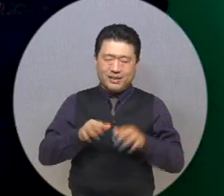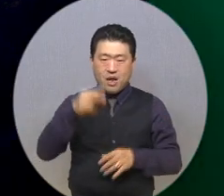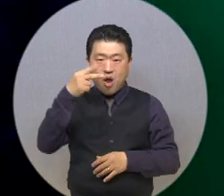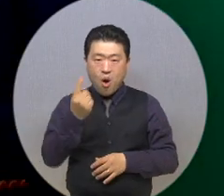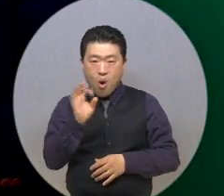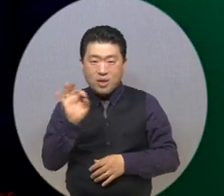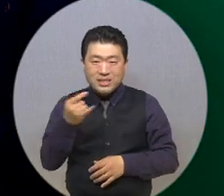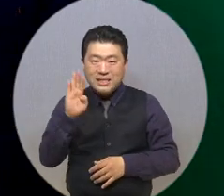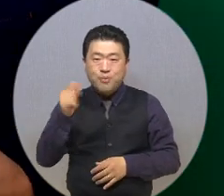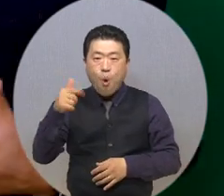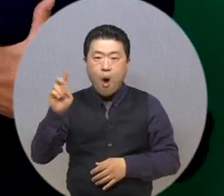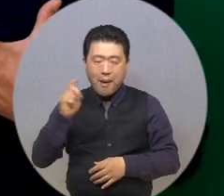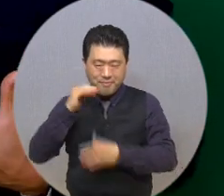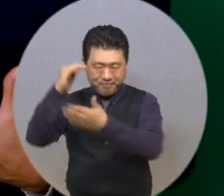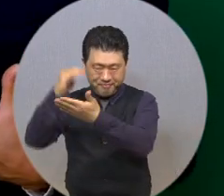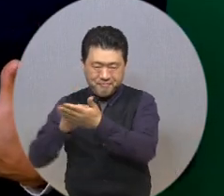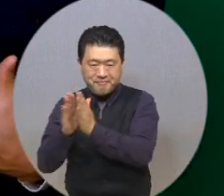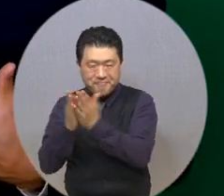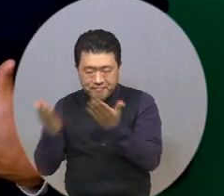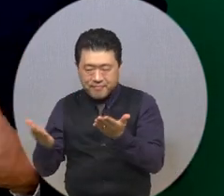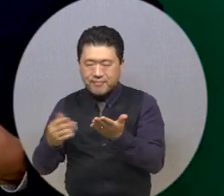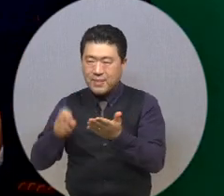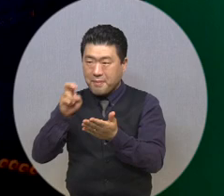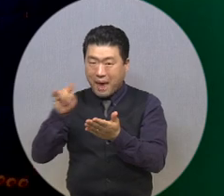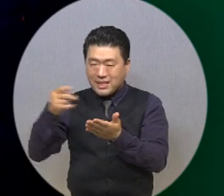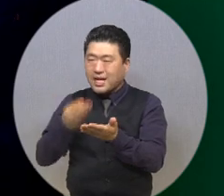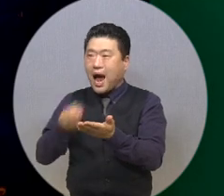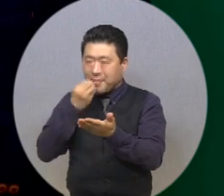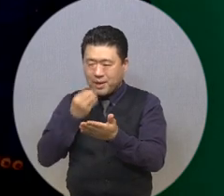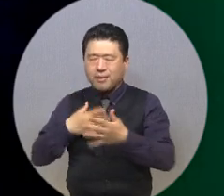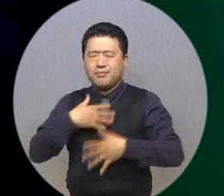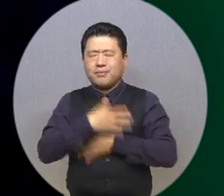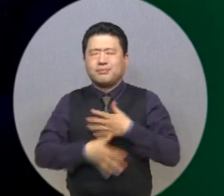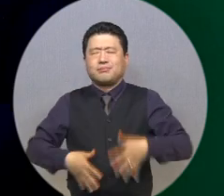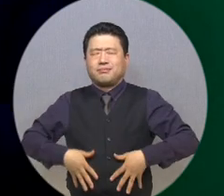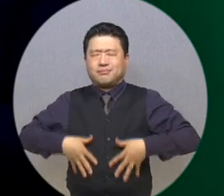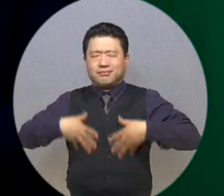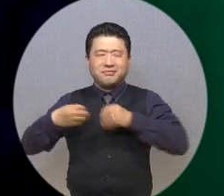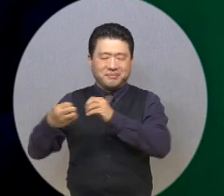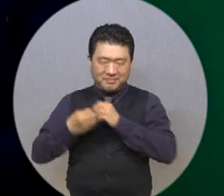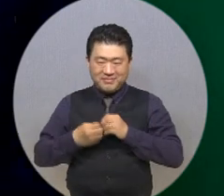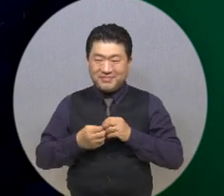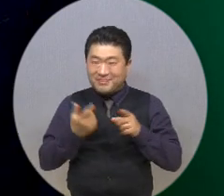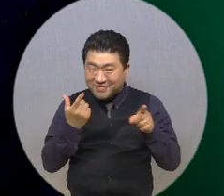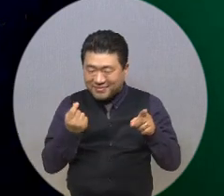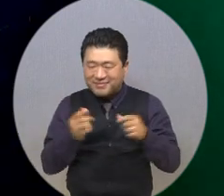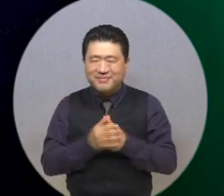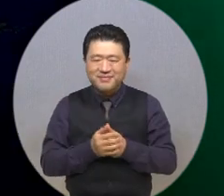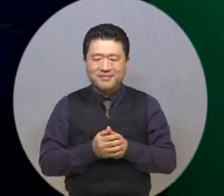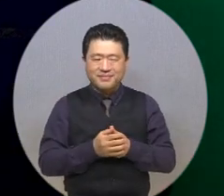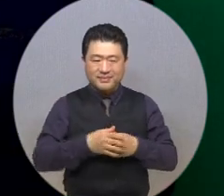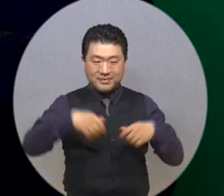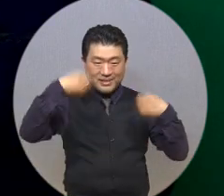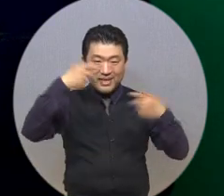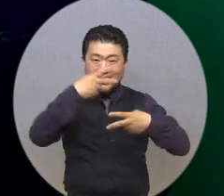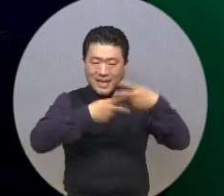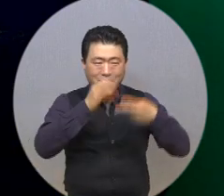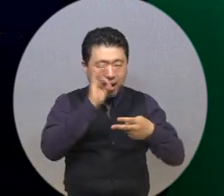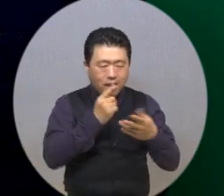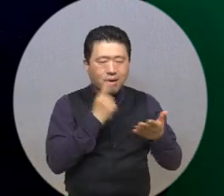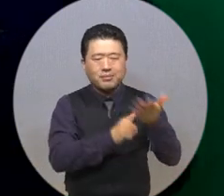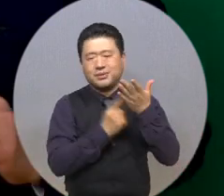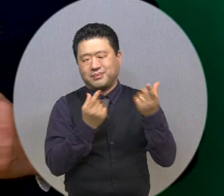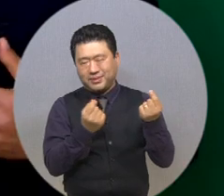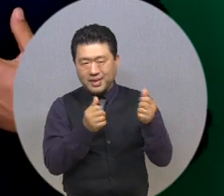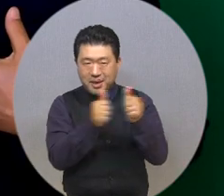덩이보감에도 네. 이게 몸을 따뜻하게 하고 네. 그래서 이게 몸 우리 옛날 뭐 드라마에도 많이 나오잖아요. 네. 이 매실은 남녀노소 할